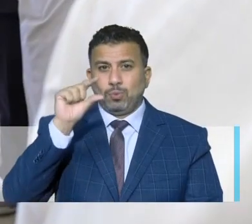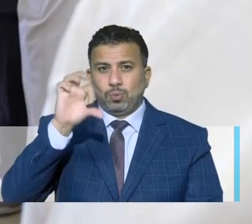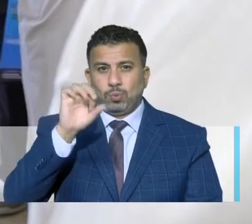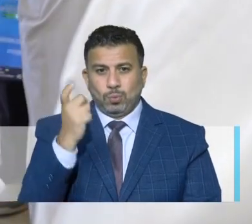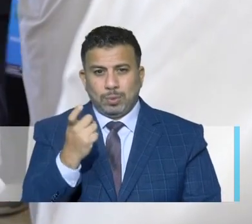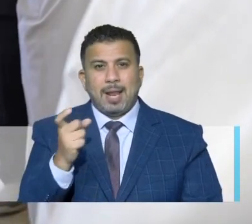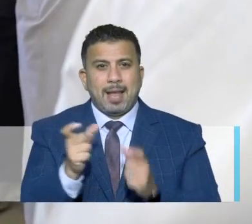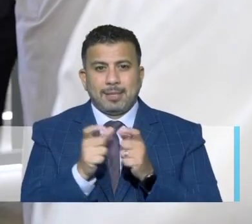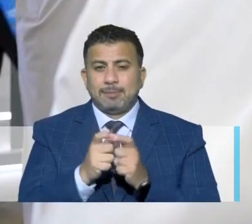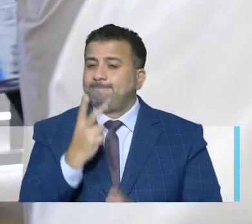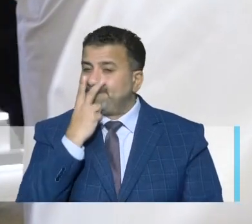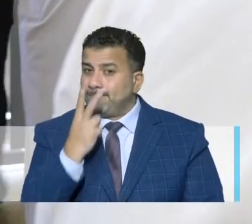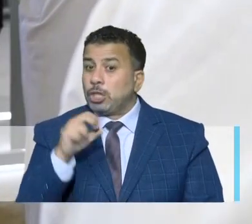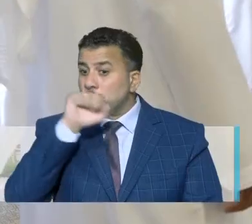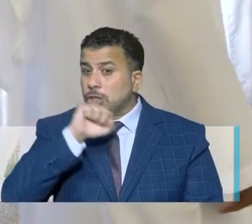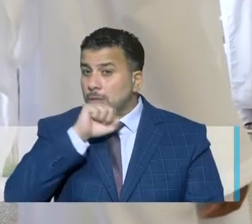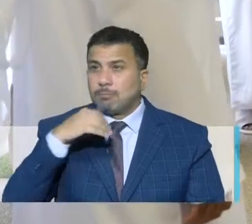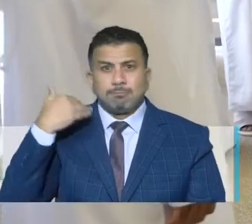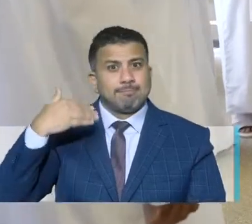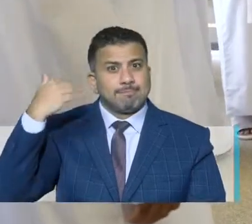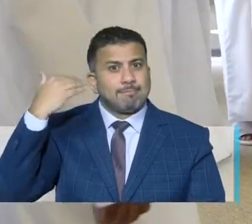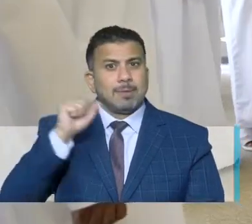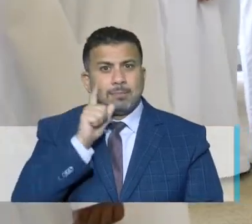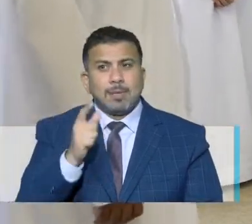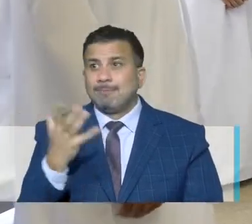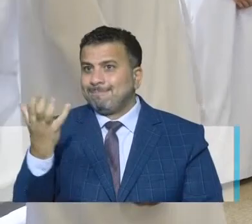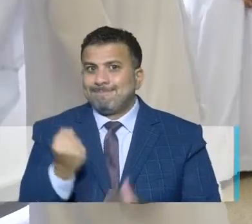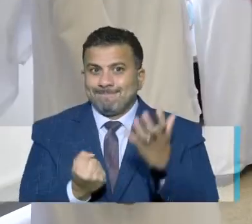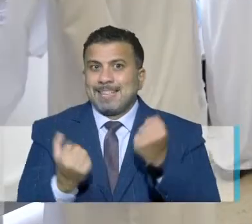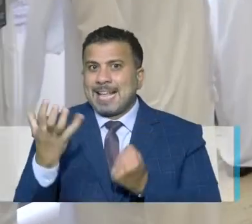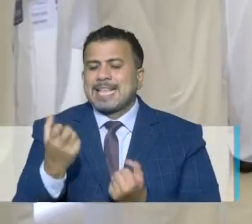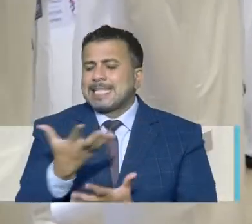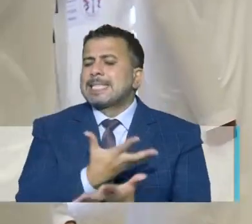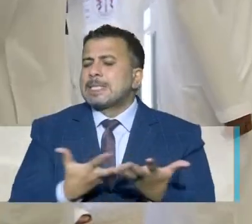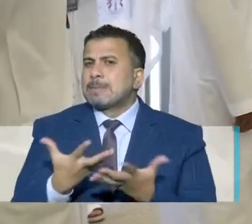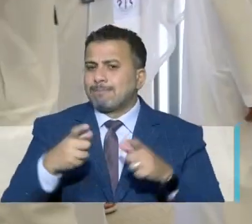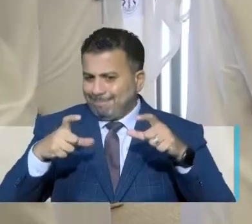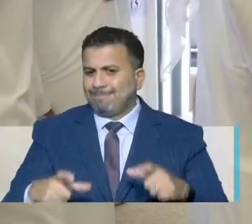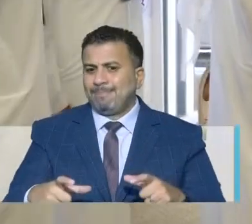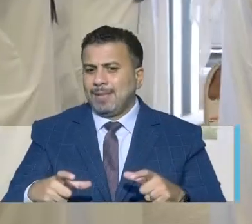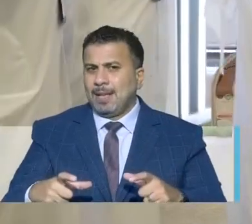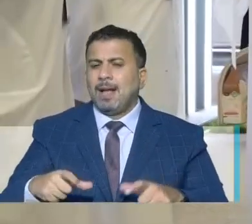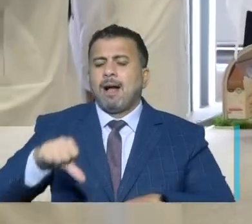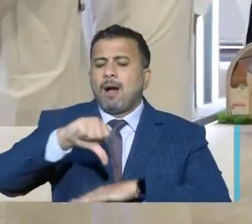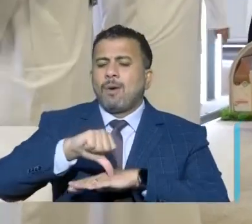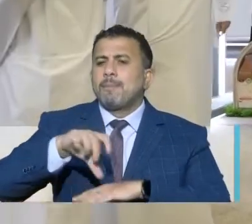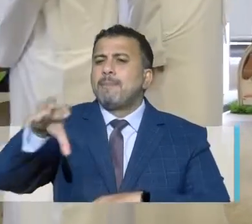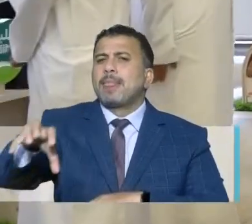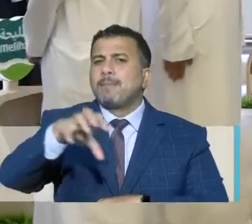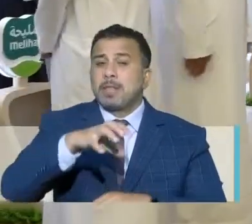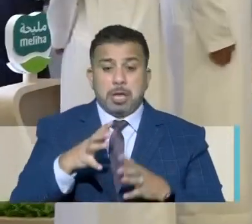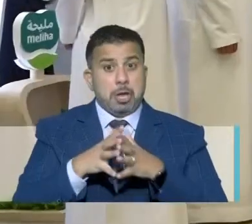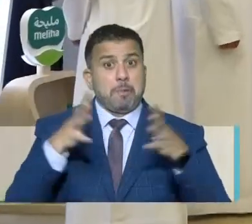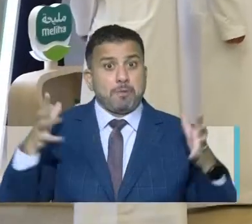اكدت ان تطلعات اماره الشارقه تجاه تعزيز الجاذبيه الاستثماريه بين عواصم وبلدان المنطقه